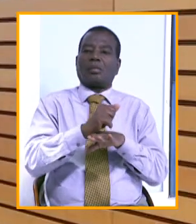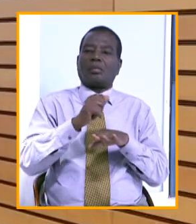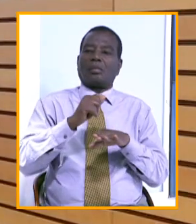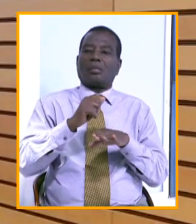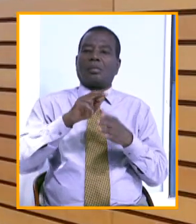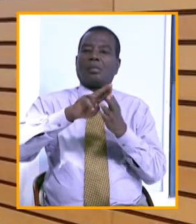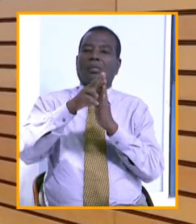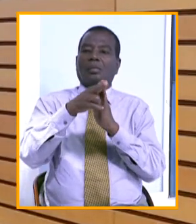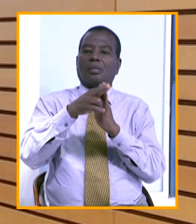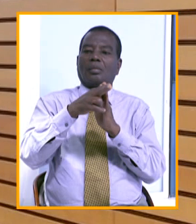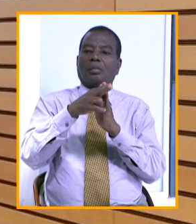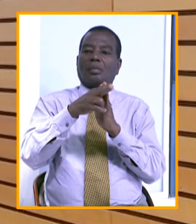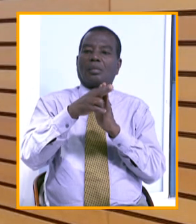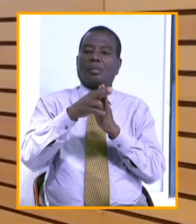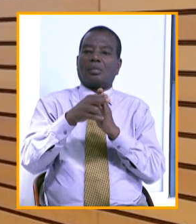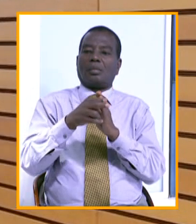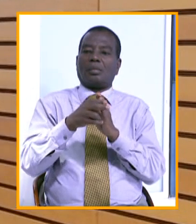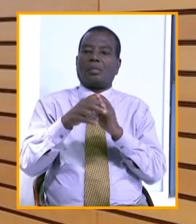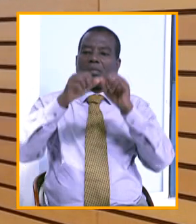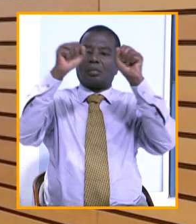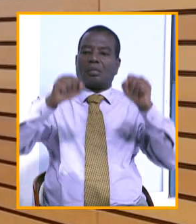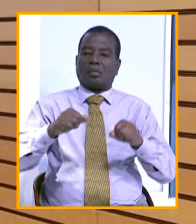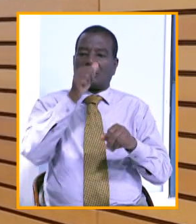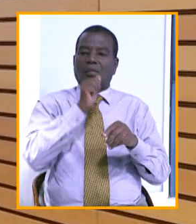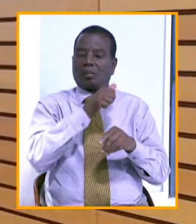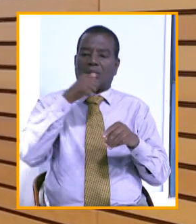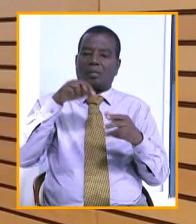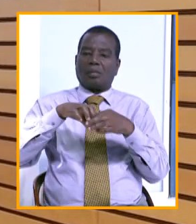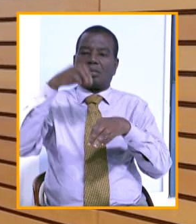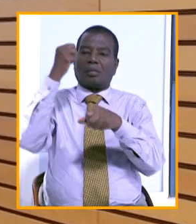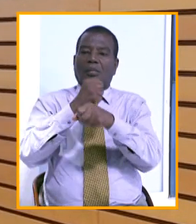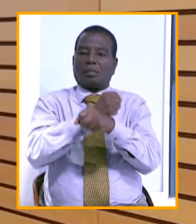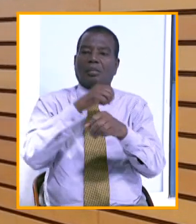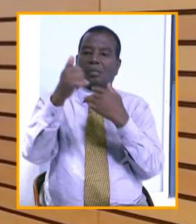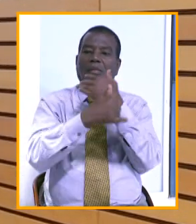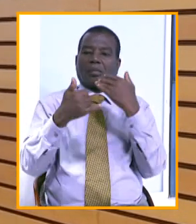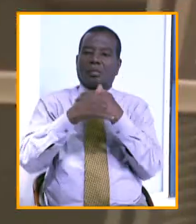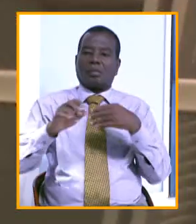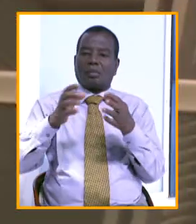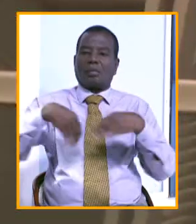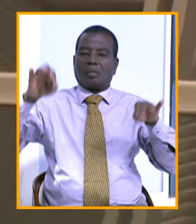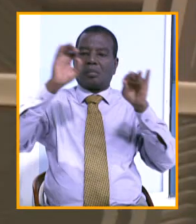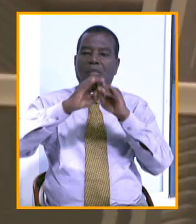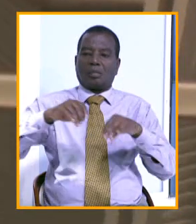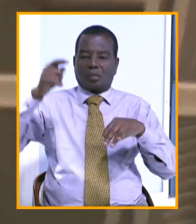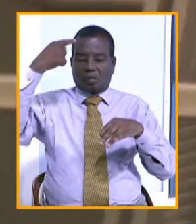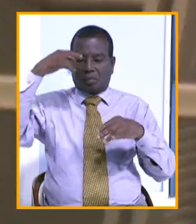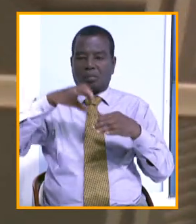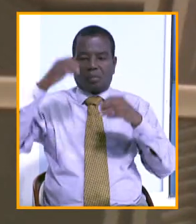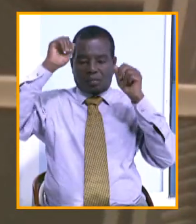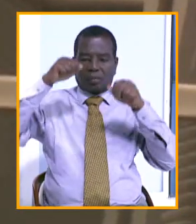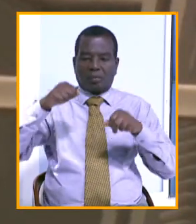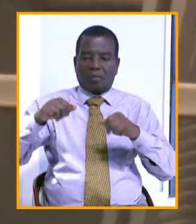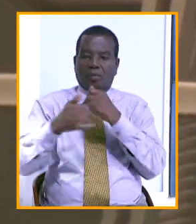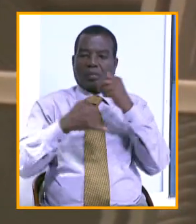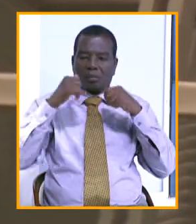le rôle du secteur privé dans le développement du pays, l'importance de la gouvernance pour que le pays puisse